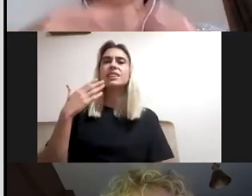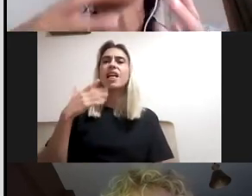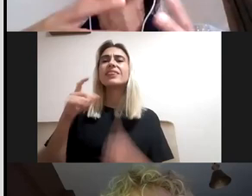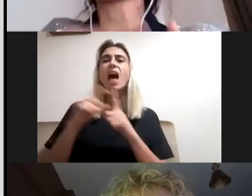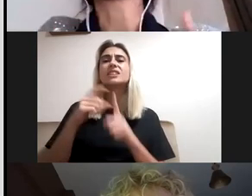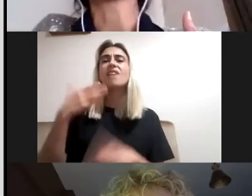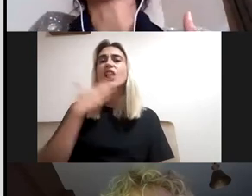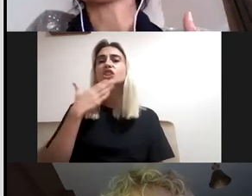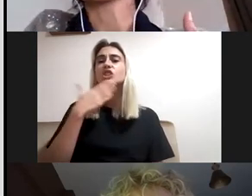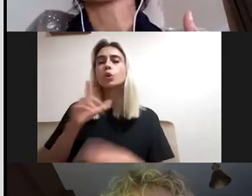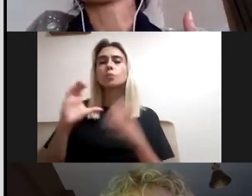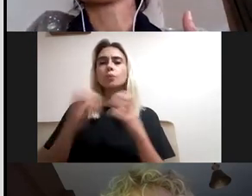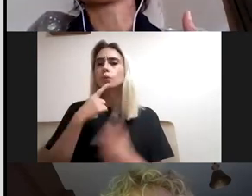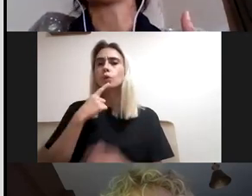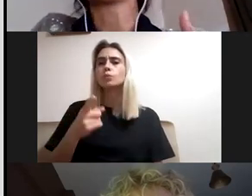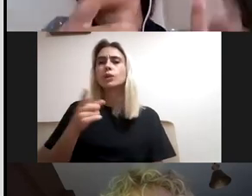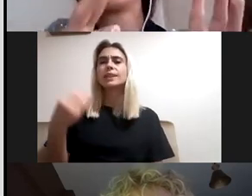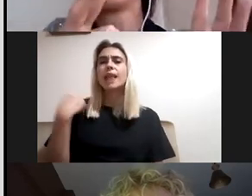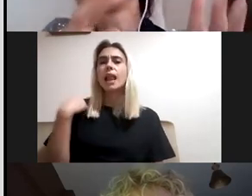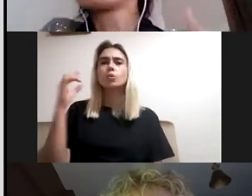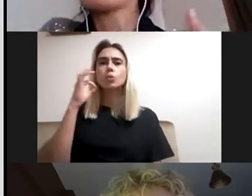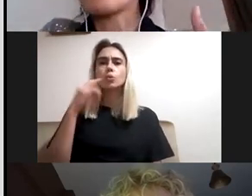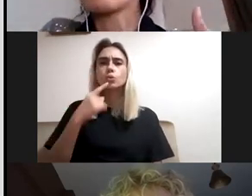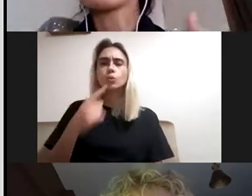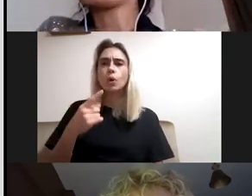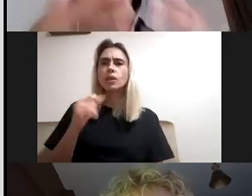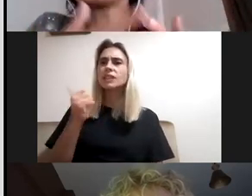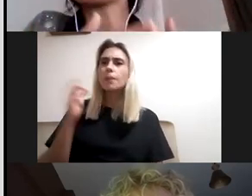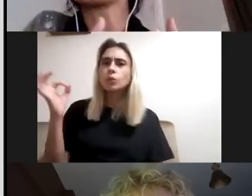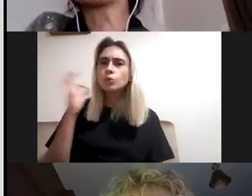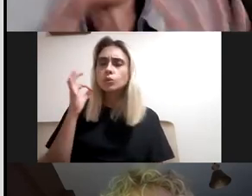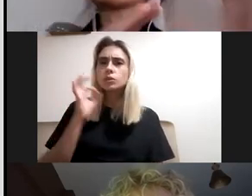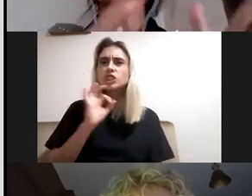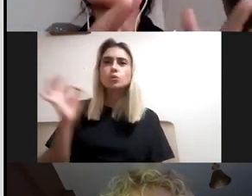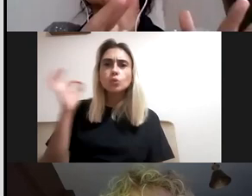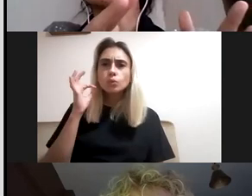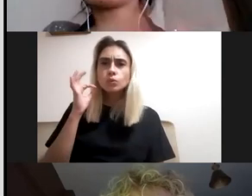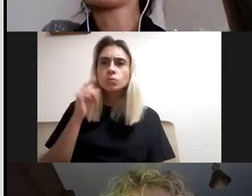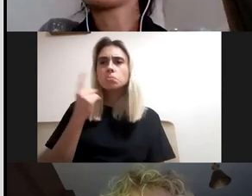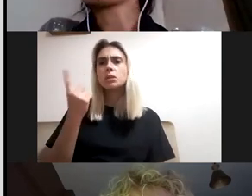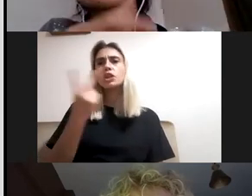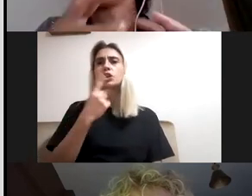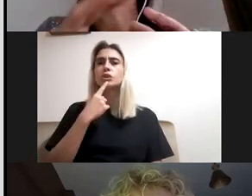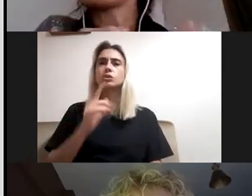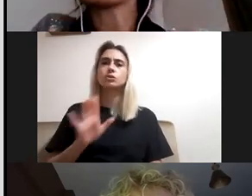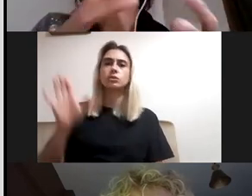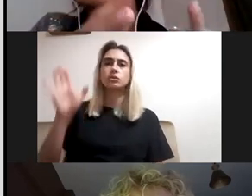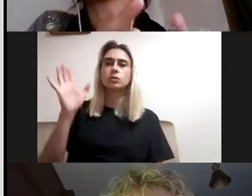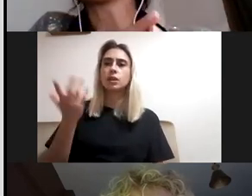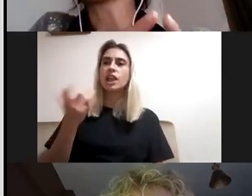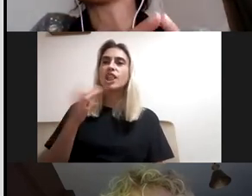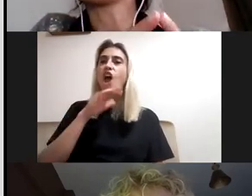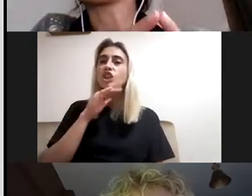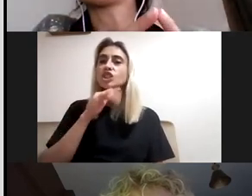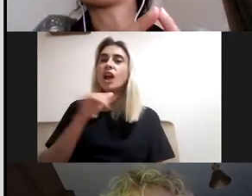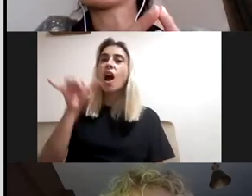ifadeleri yeni duyan, mesela bunu ne zaman duydunuz diyorum. Yok. Hiç duydunuz mu diyorum. Bir iki kişi. Mesela işte yaşlının hakkı